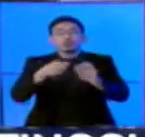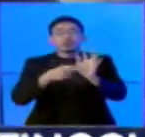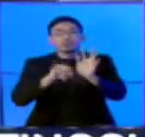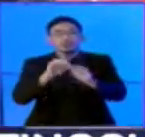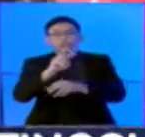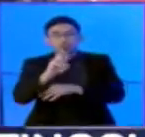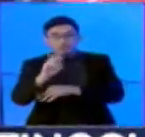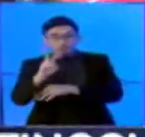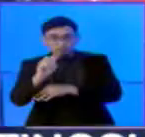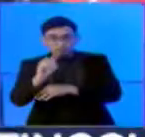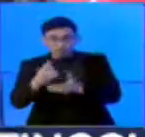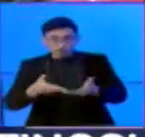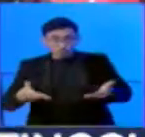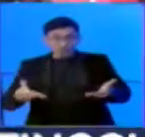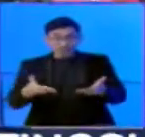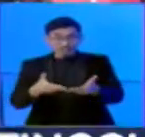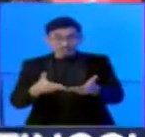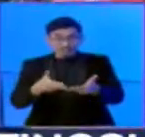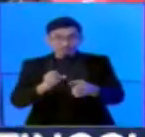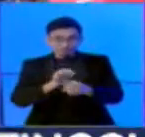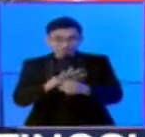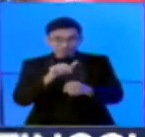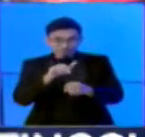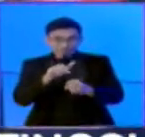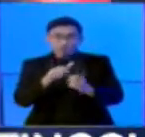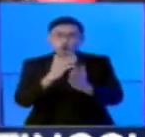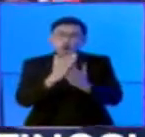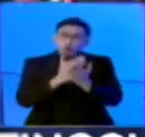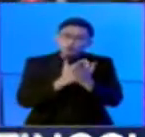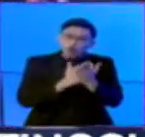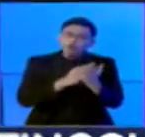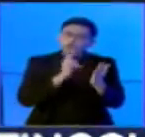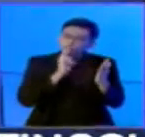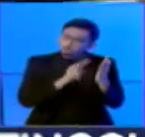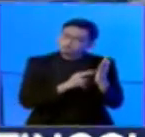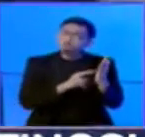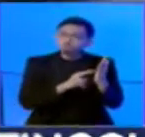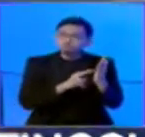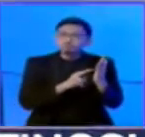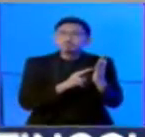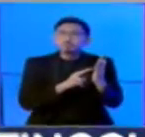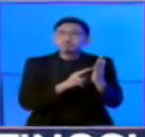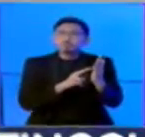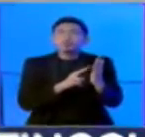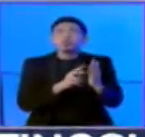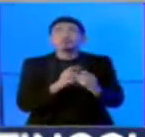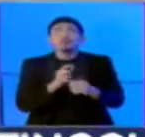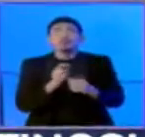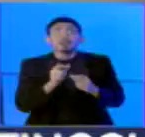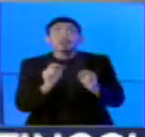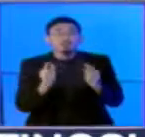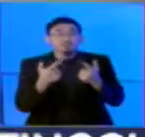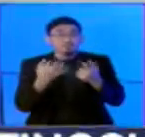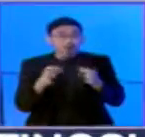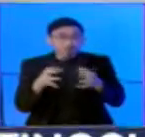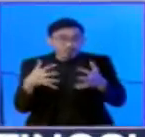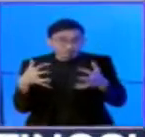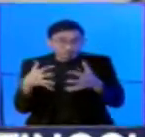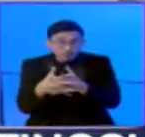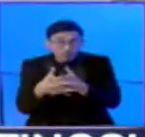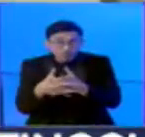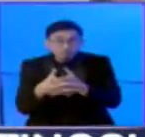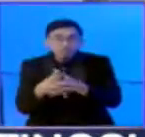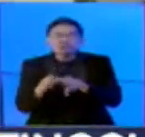Surabaya sendiri dinilai belum memenuhi syarat Badan Kesehatan Dunia atau WHO sebagai daerah menuju penerapan new normal atau